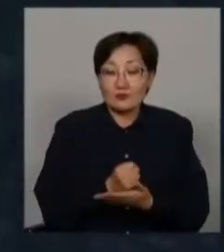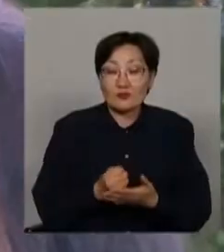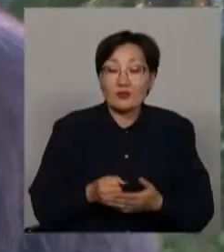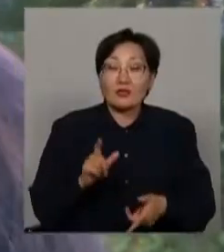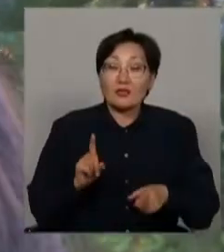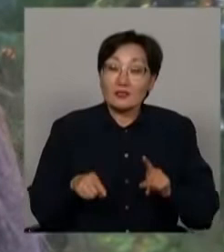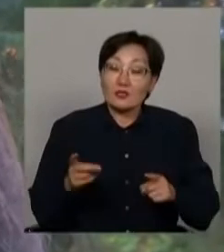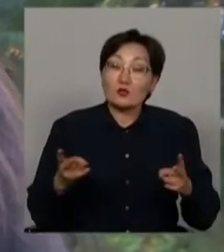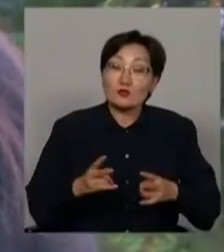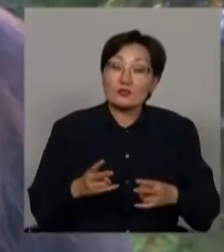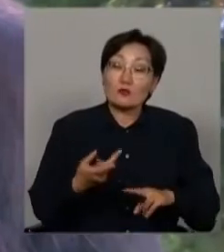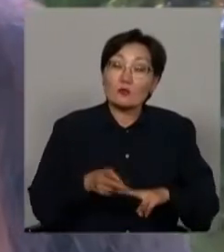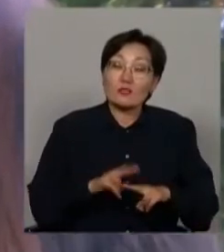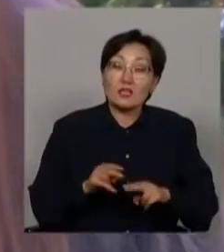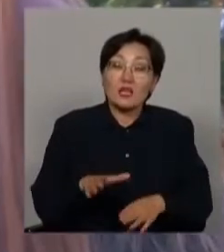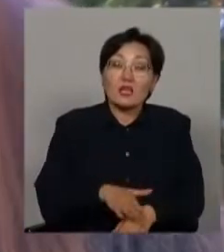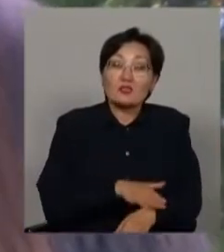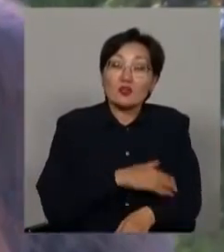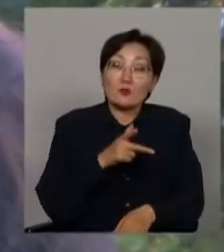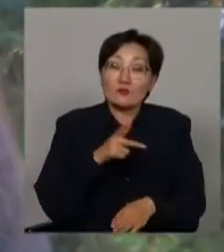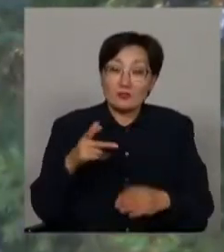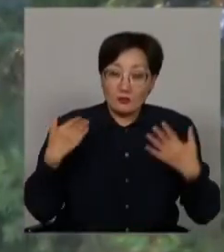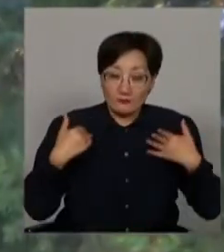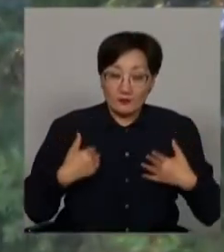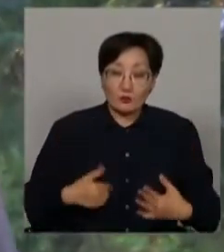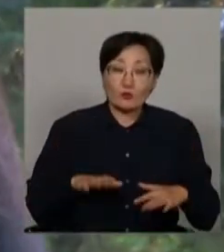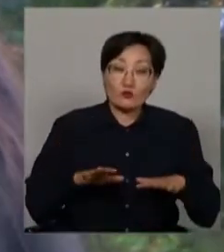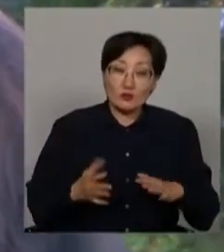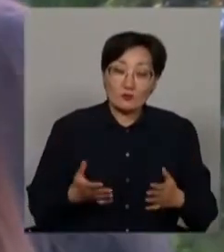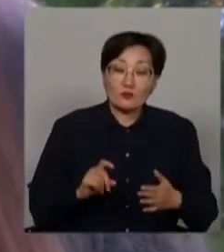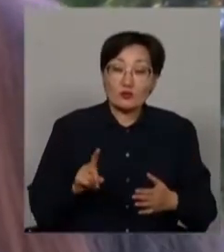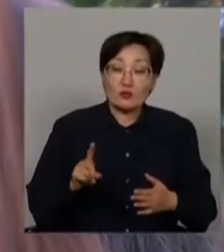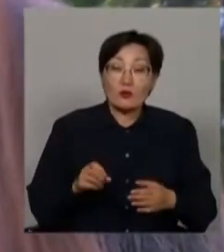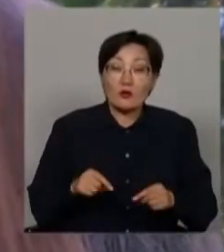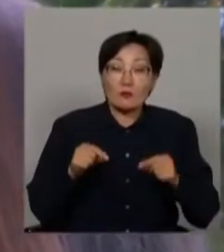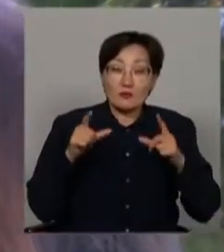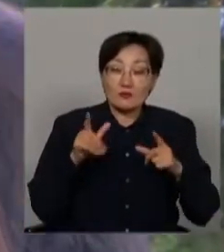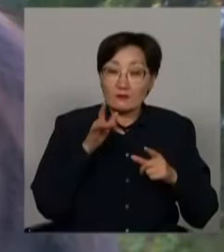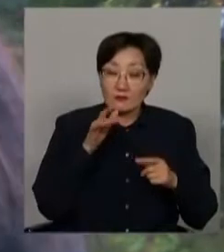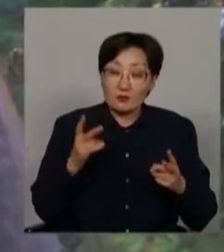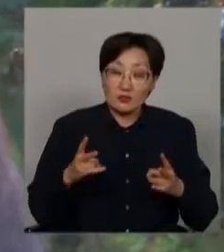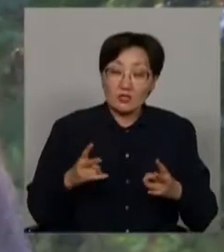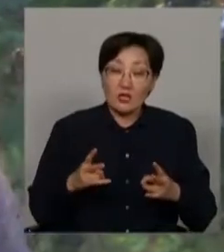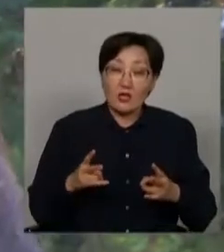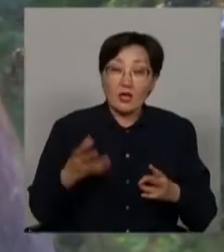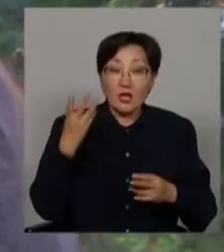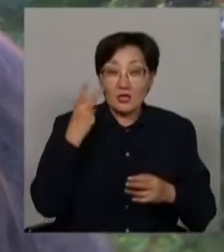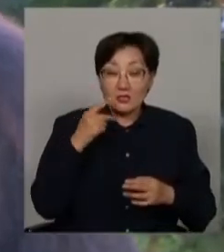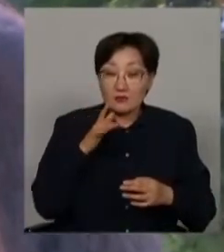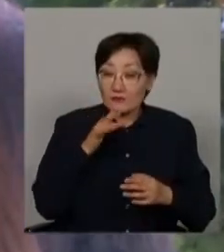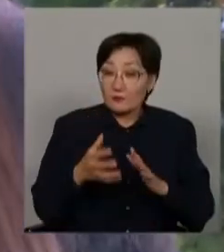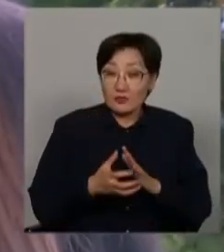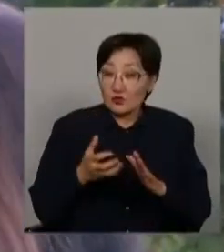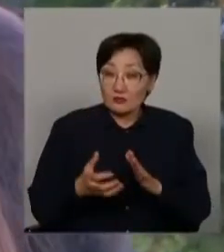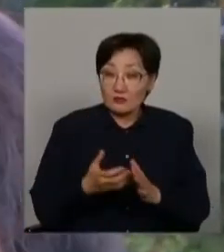потому что когда снимаешь долго, бывает, что физика устает, и чтобы проснуться, время нужно. А когда времени нет,